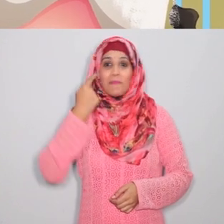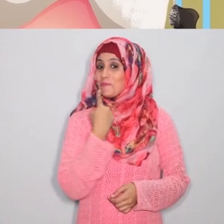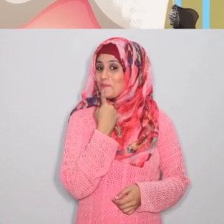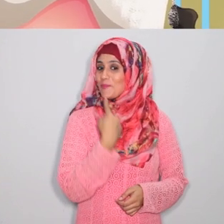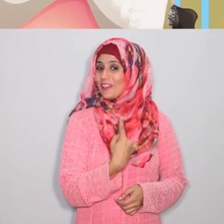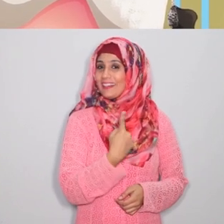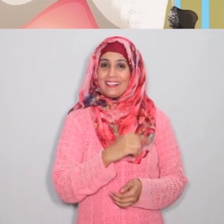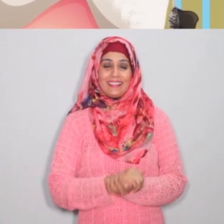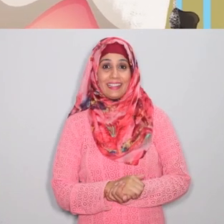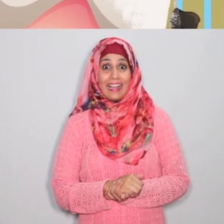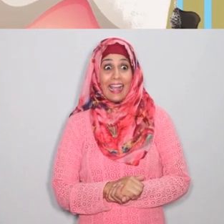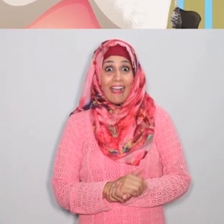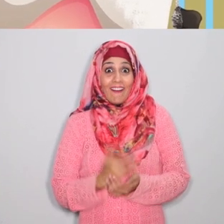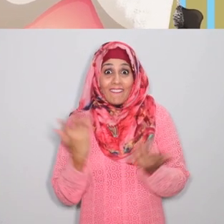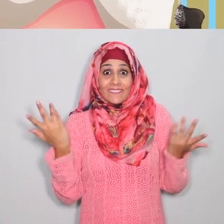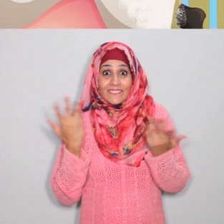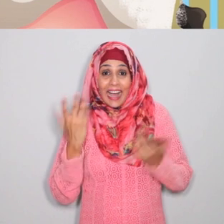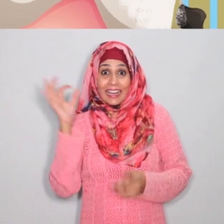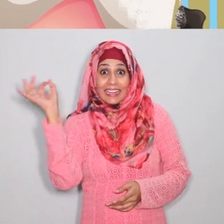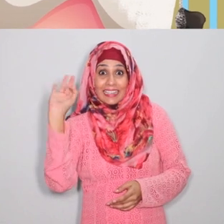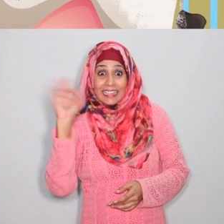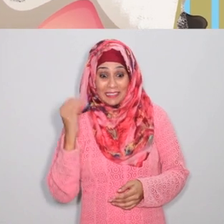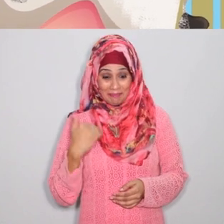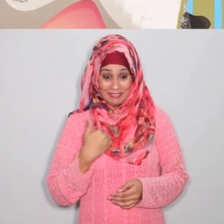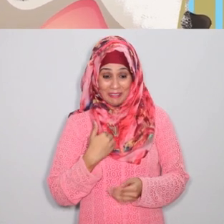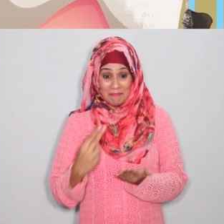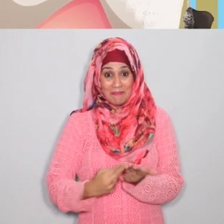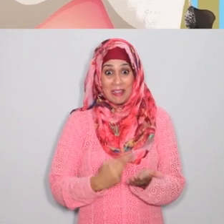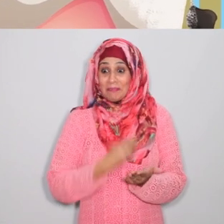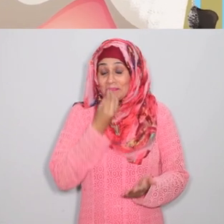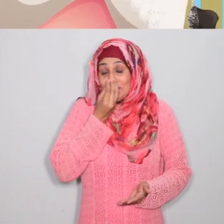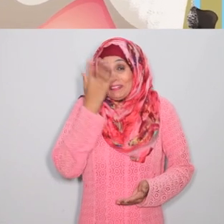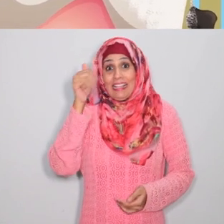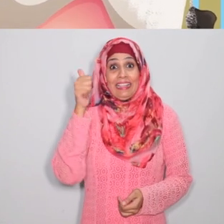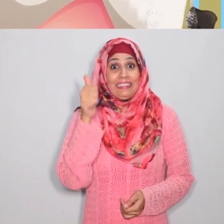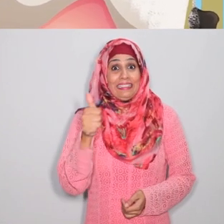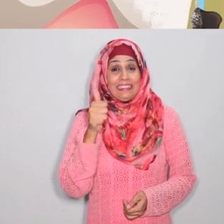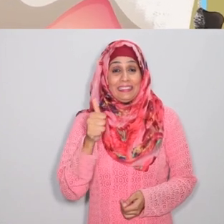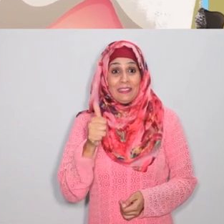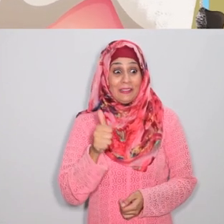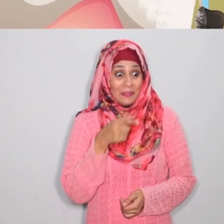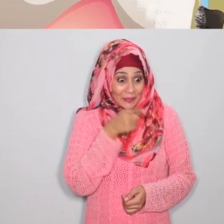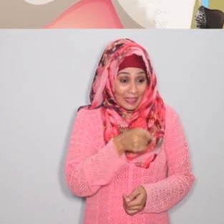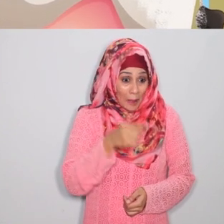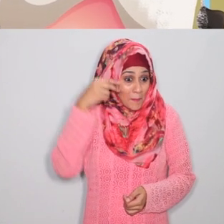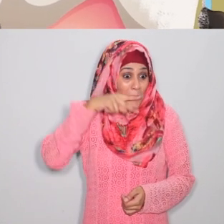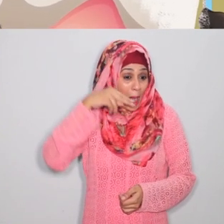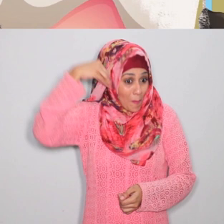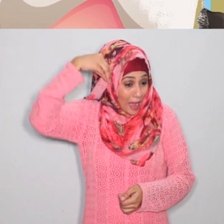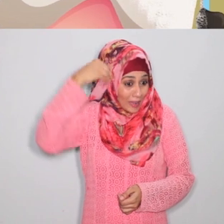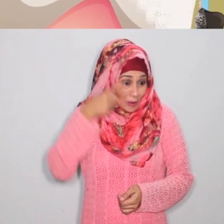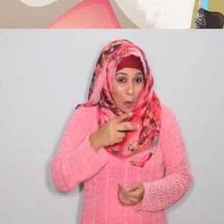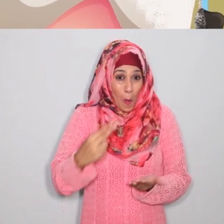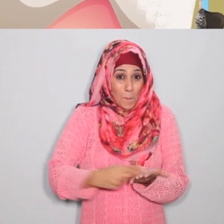था को प्रेरित किया तो बहुत अच्छे हो है और नोनी तुम्हें तो मिले